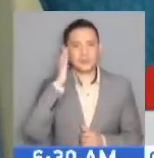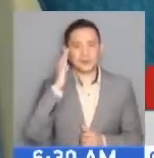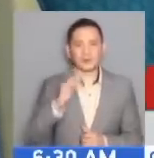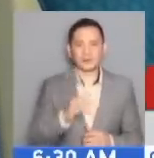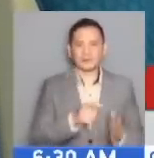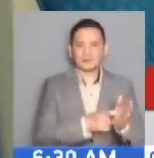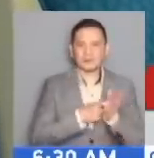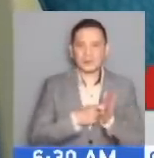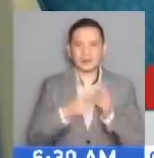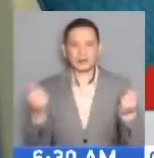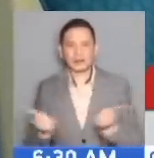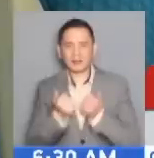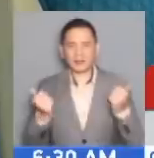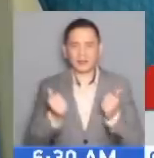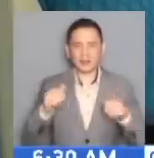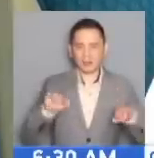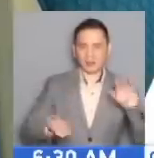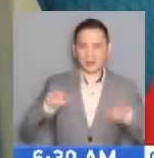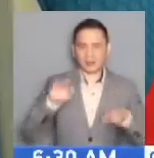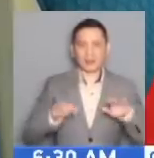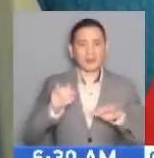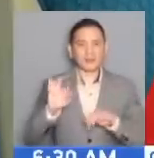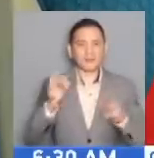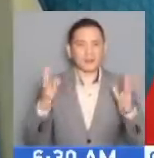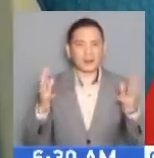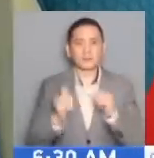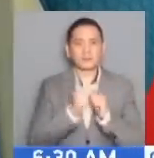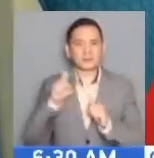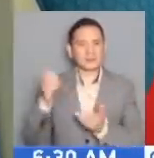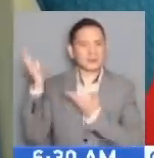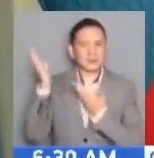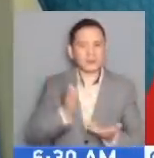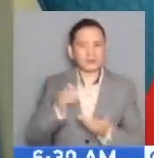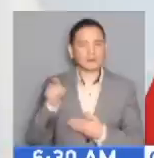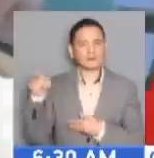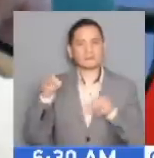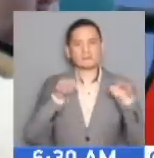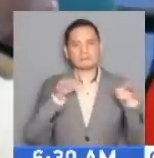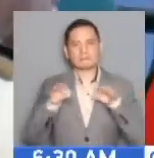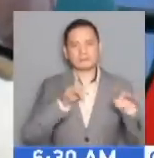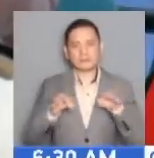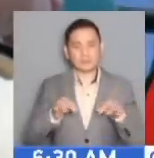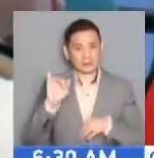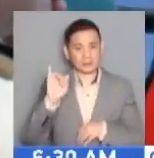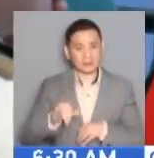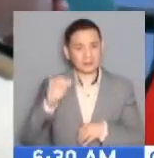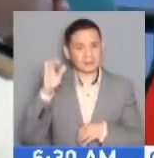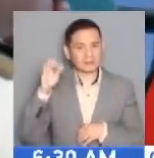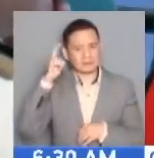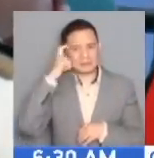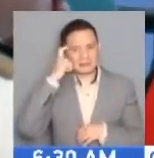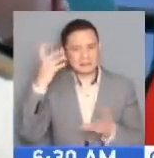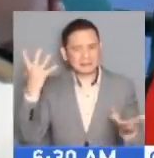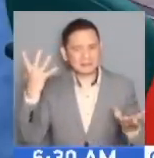ka. Kung sobra, hindi ka na mag-i-import. Di ba common sense yun? Hindi common sense sa'yo yun? Yung pong importation kasi, ang